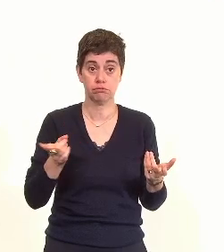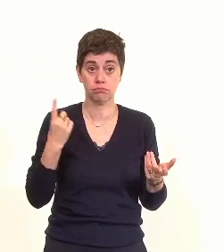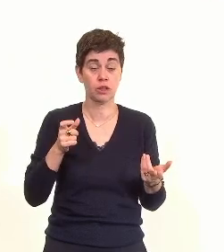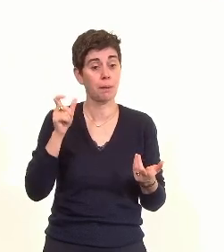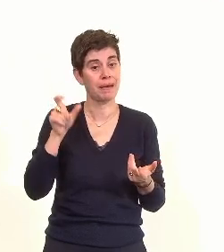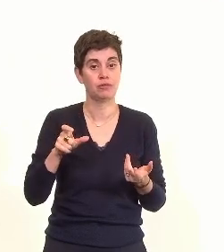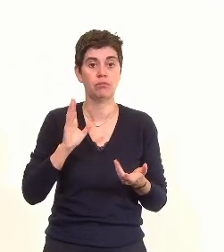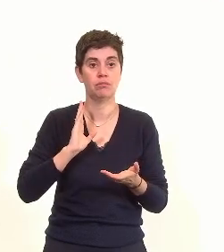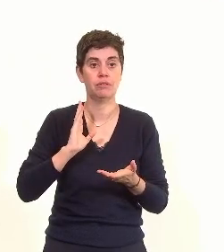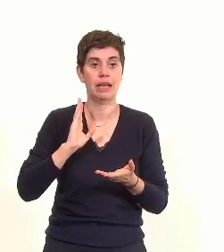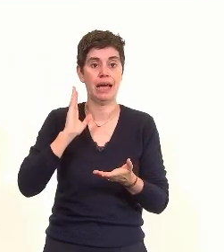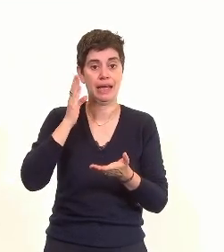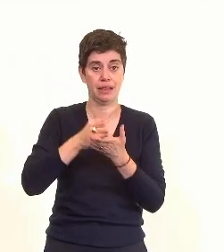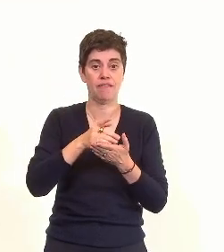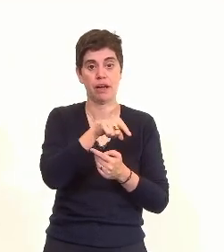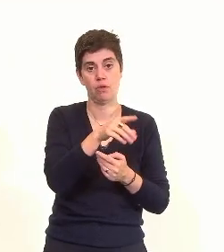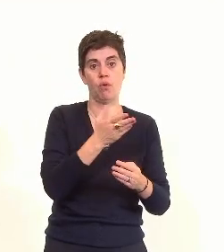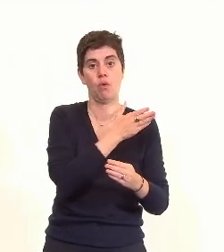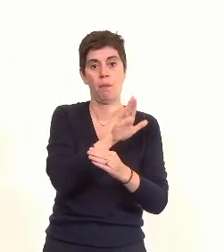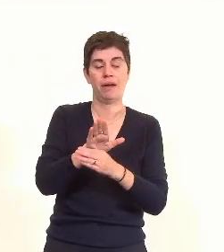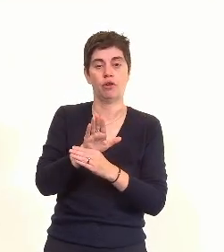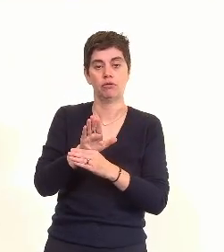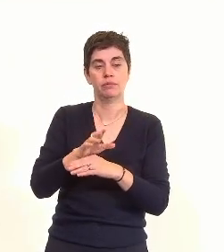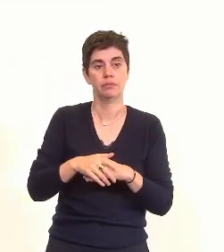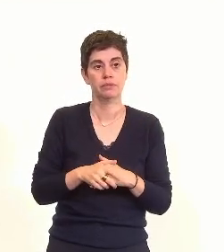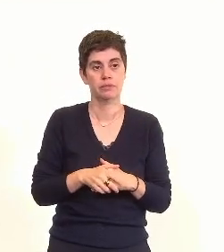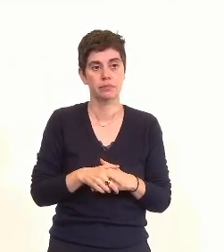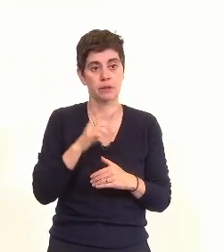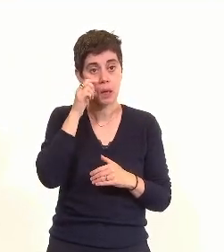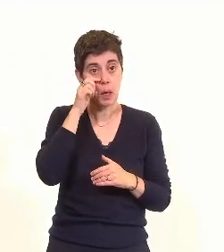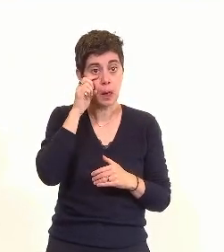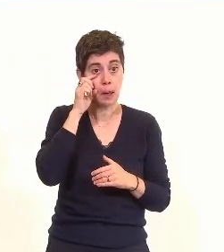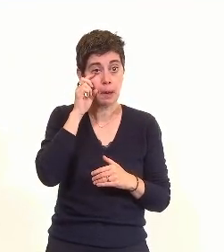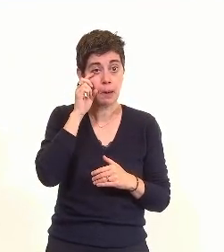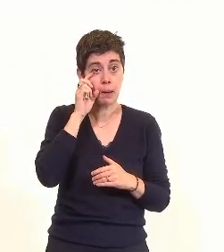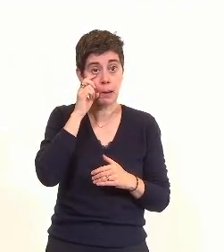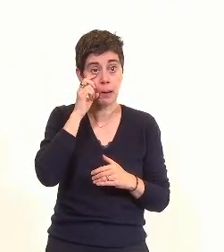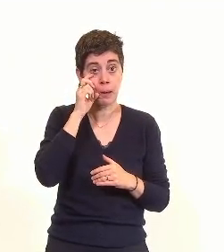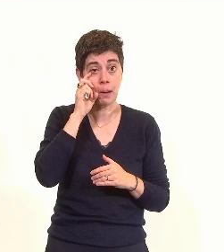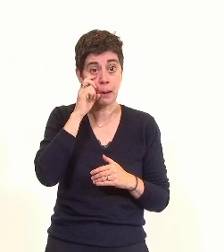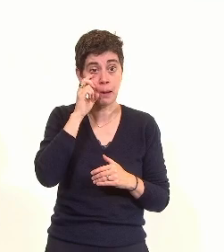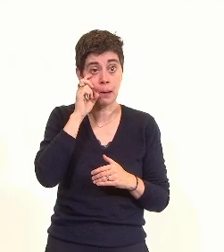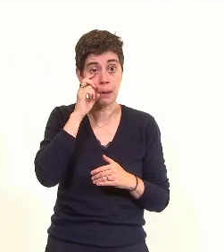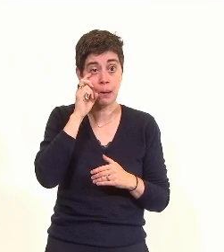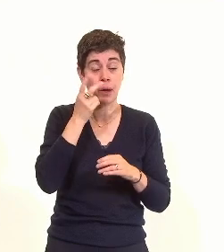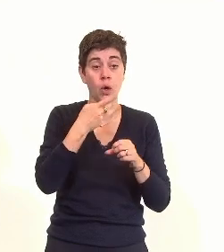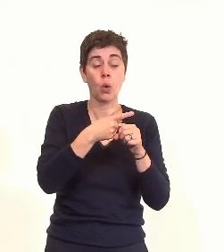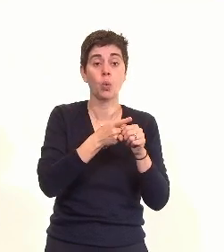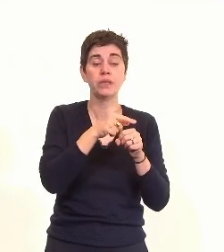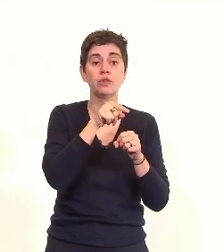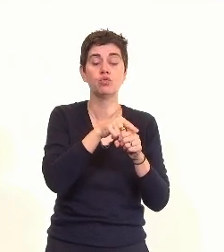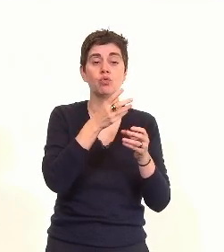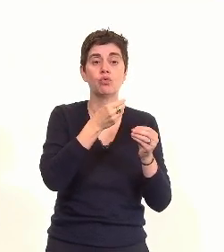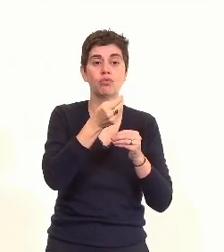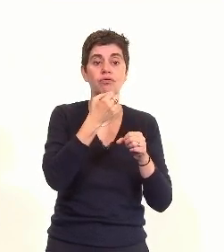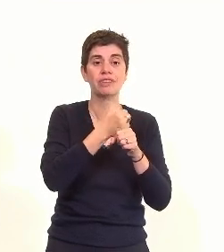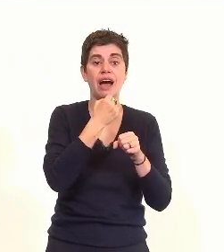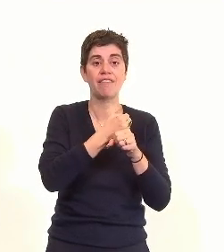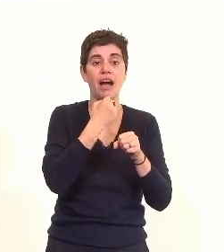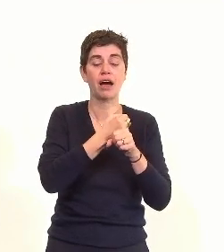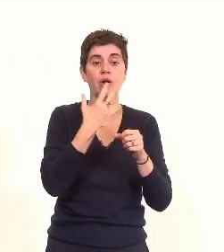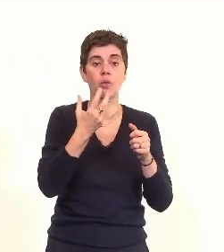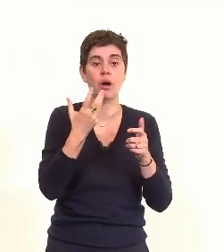structures. Et j'ai oublié de dire, dans nos outils qu'on a travaillé autour d'une